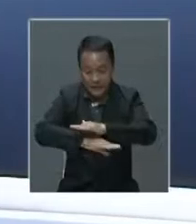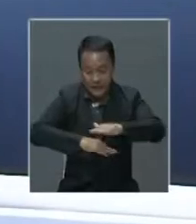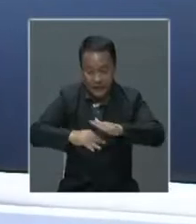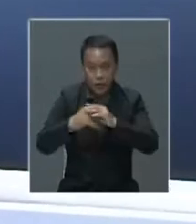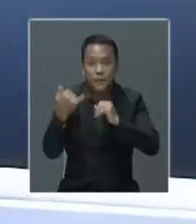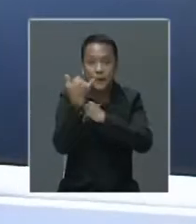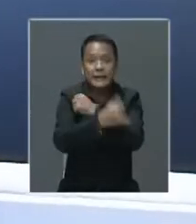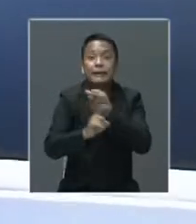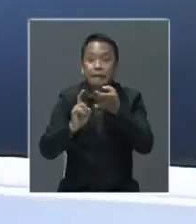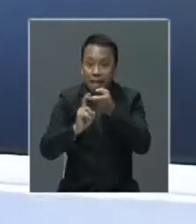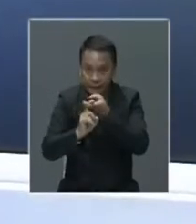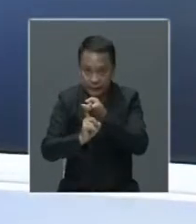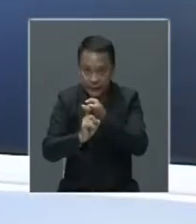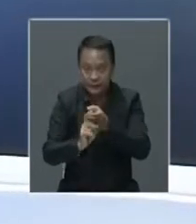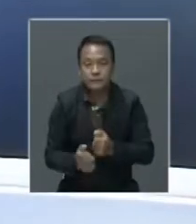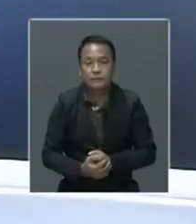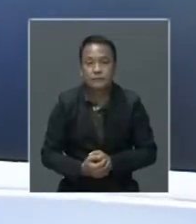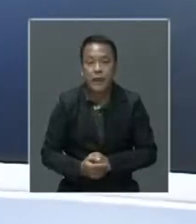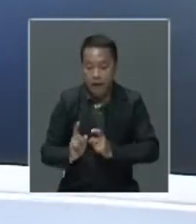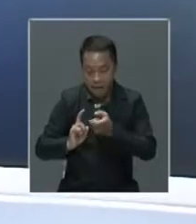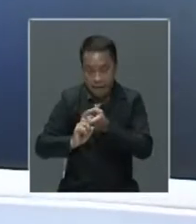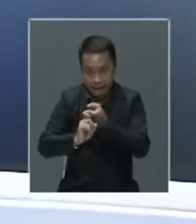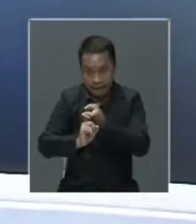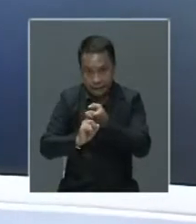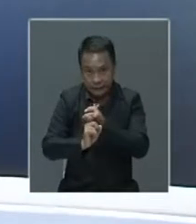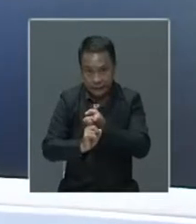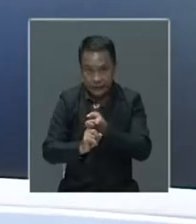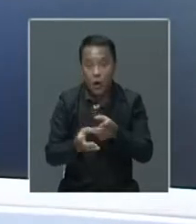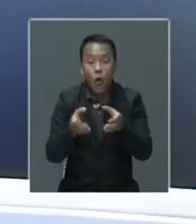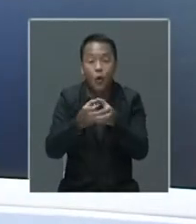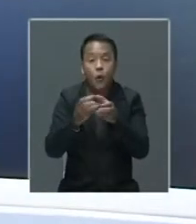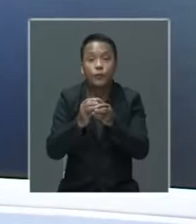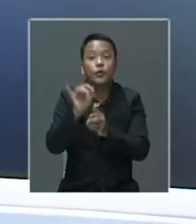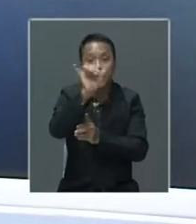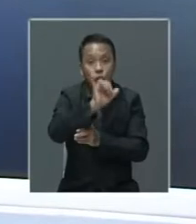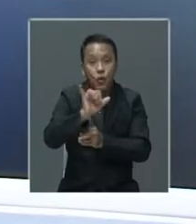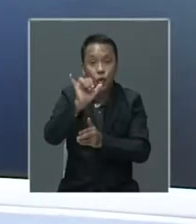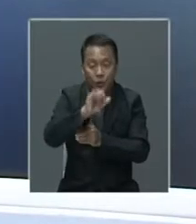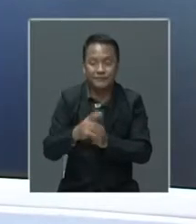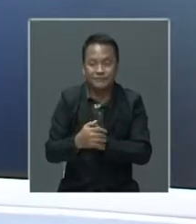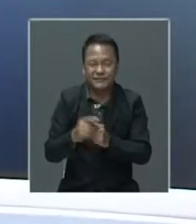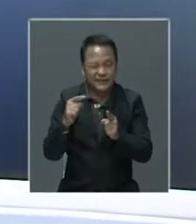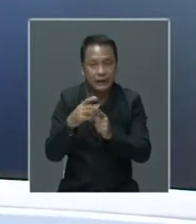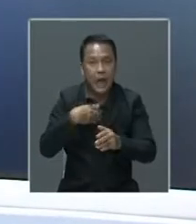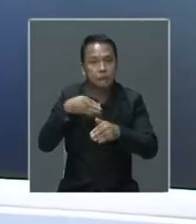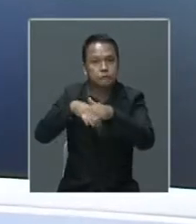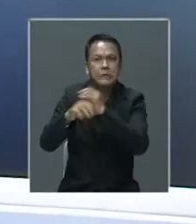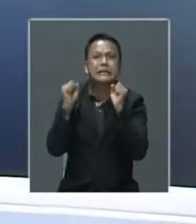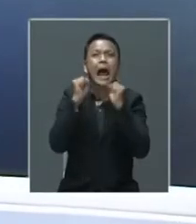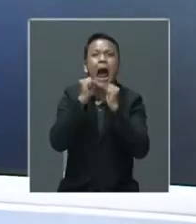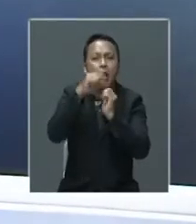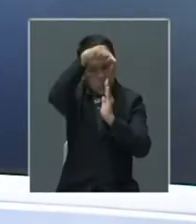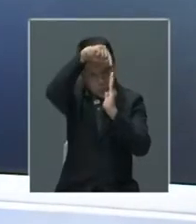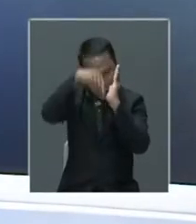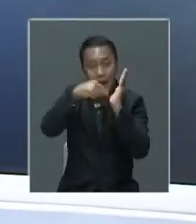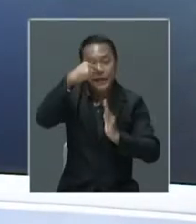ประเทศรัสเซียกันก่อนเลยคือรัสเซียเนี่ยคืออันนี้เป็นกลุ่มประเทศยุโรปในช่วงไฮซีซั่นหมายความว่าเขาจะหนีหนาวมารับ